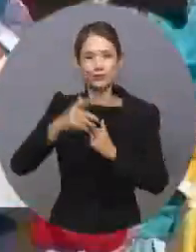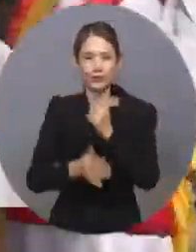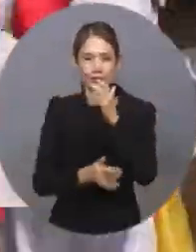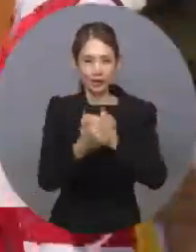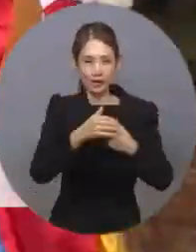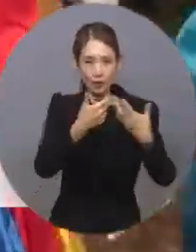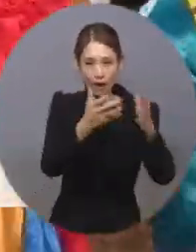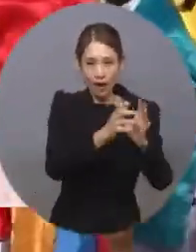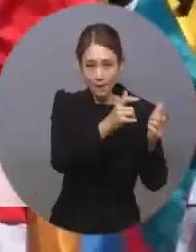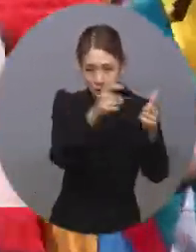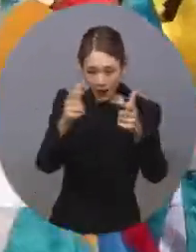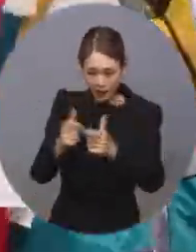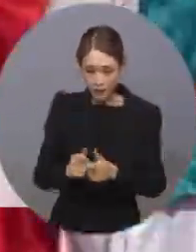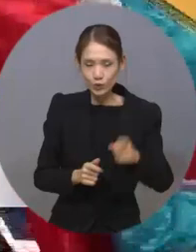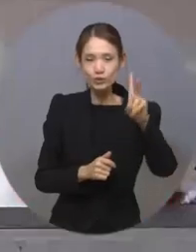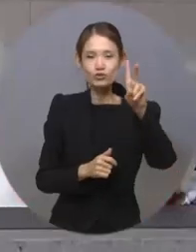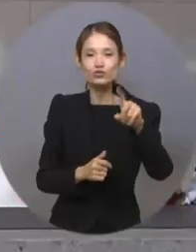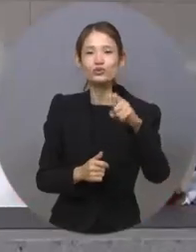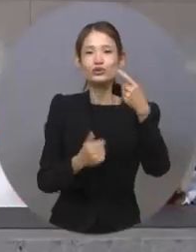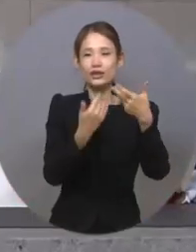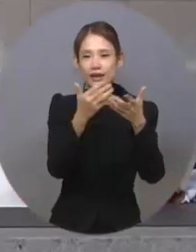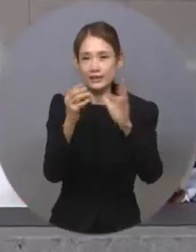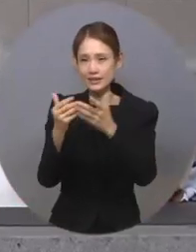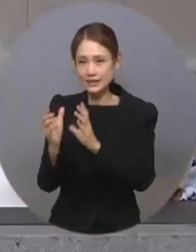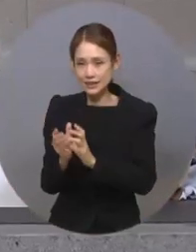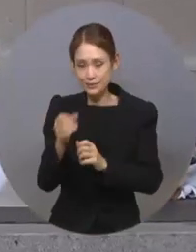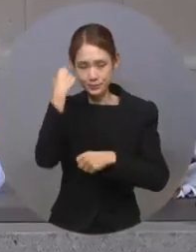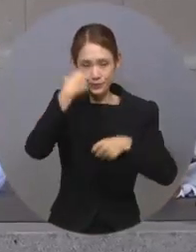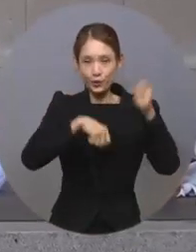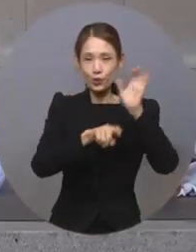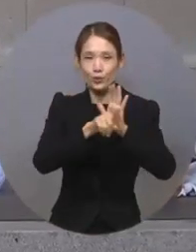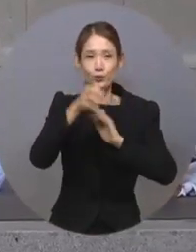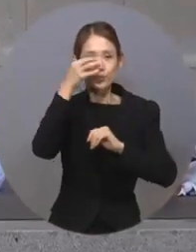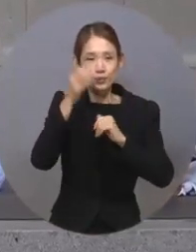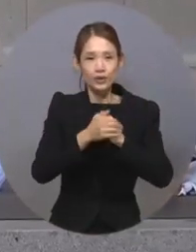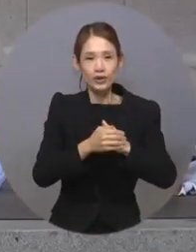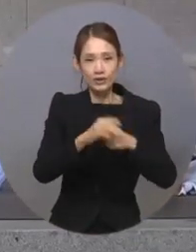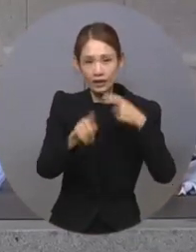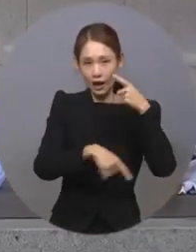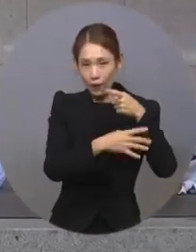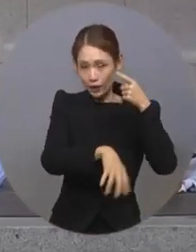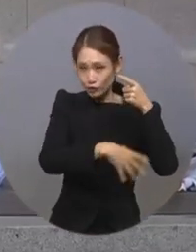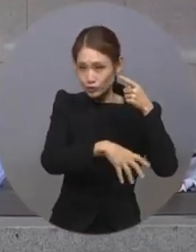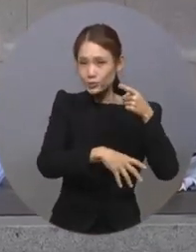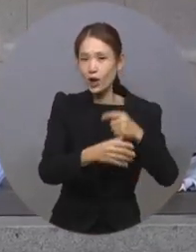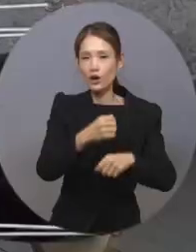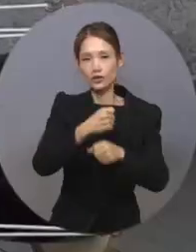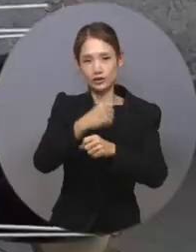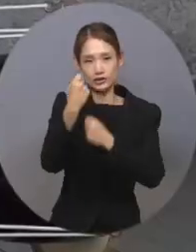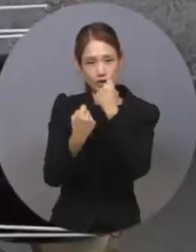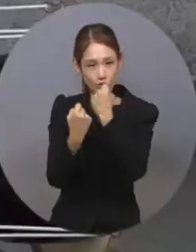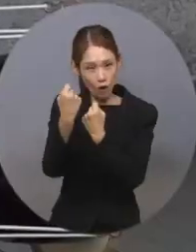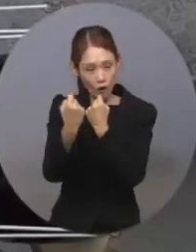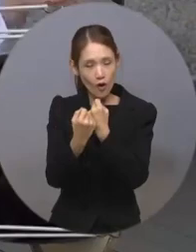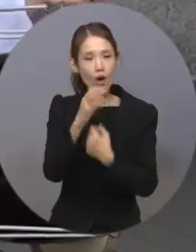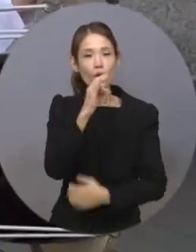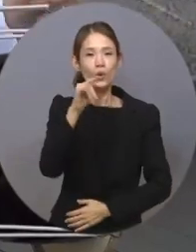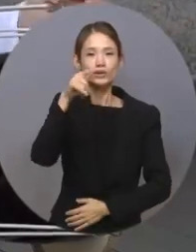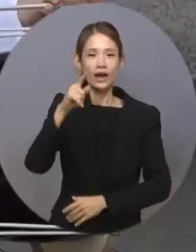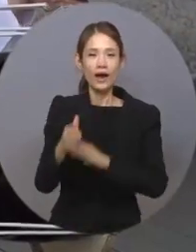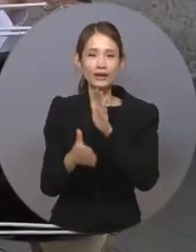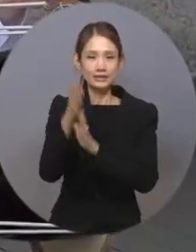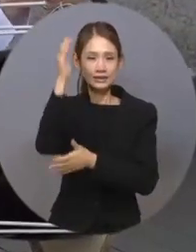동화리 21개 팀이 공연을 선보였으며 대 순번 추첨 대회 규정 설명 오세원 아산시장